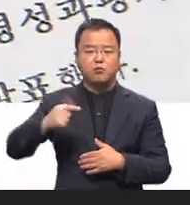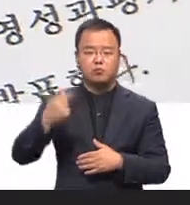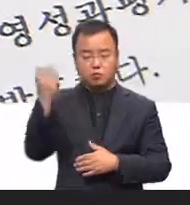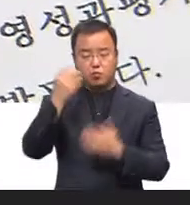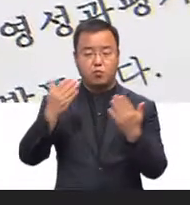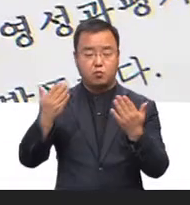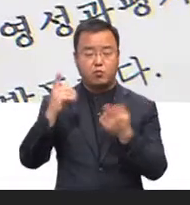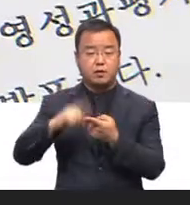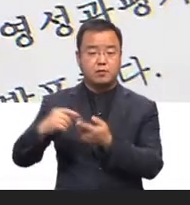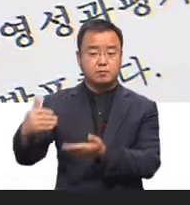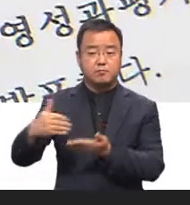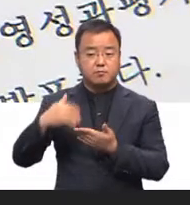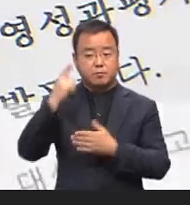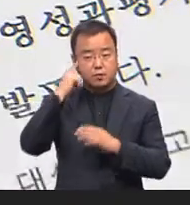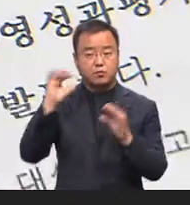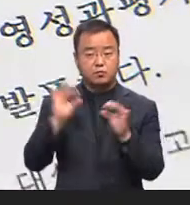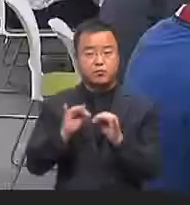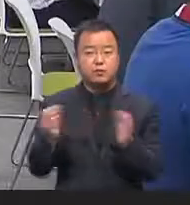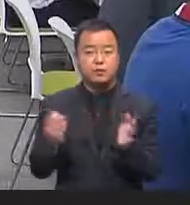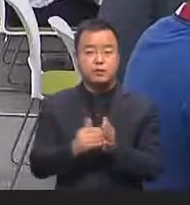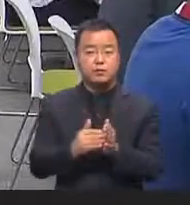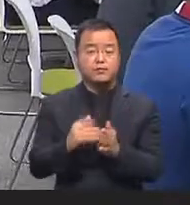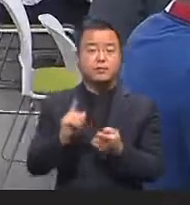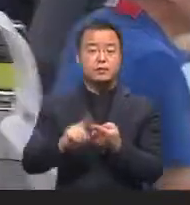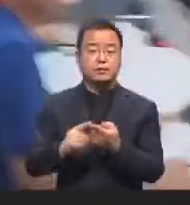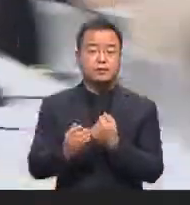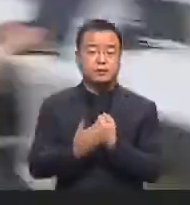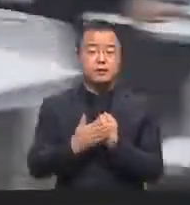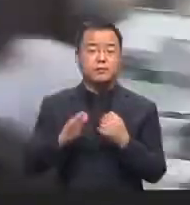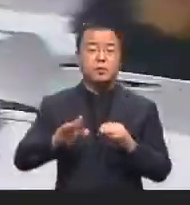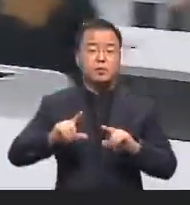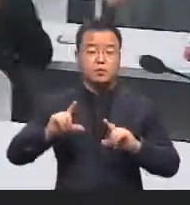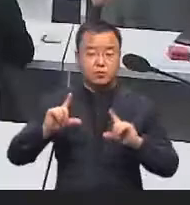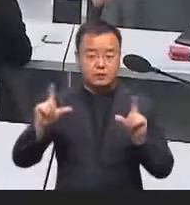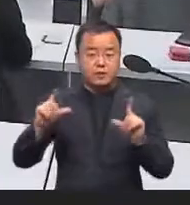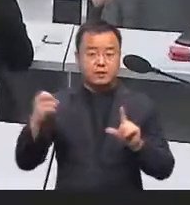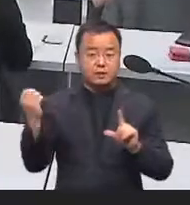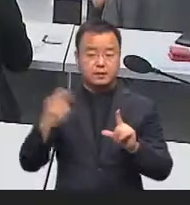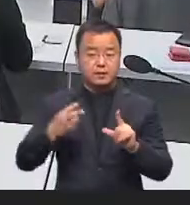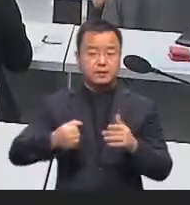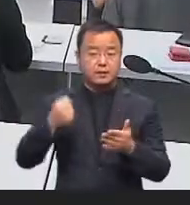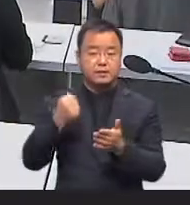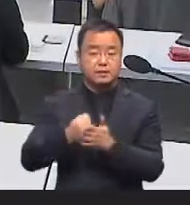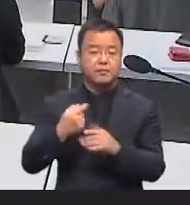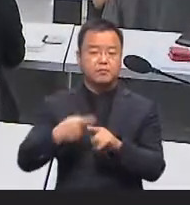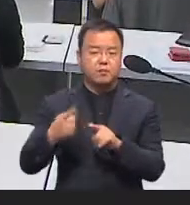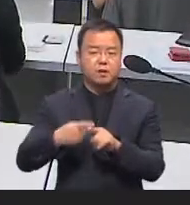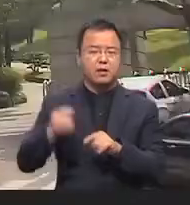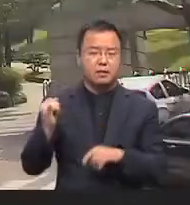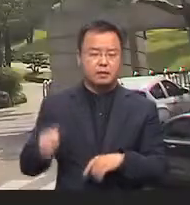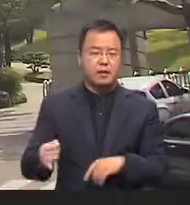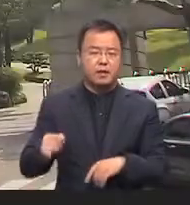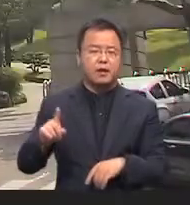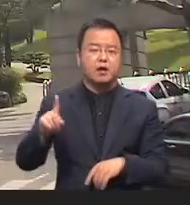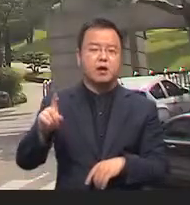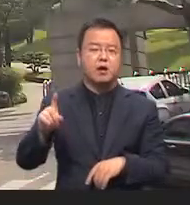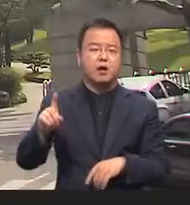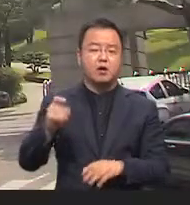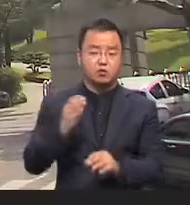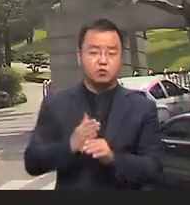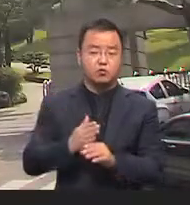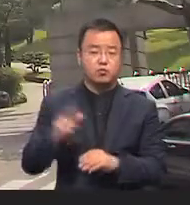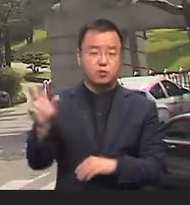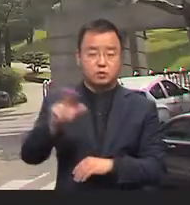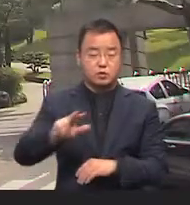요청을 그대로 받아들였습니다. 이로써 올해 재지정 평가에서 탈락한 학교 11곳 가운데 전국 단위